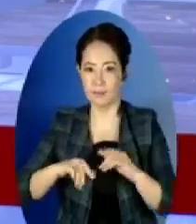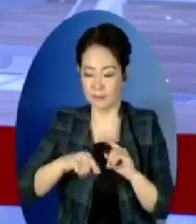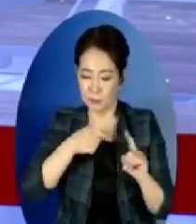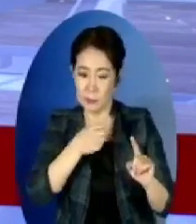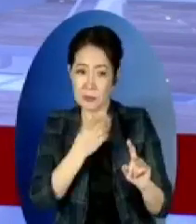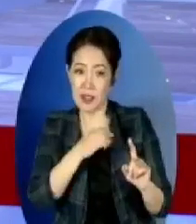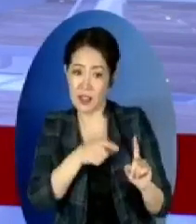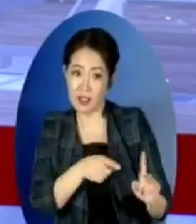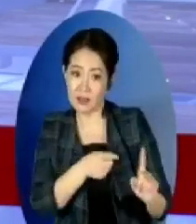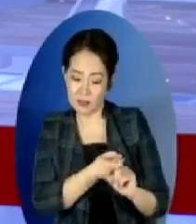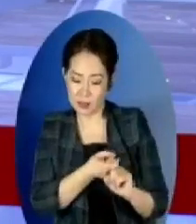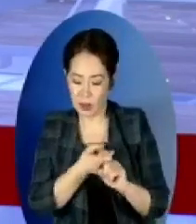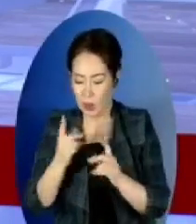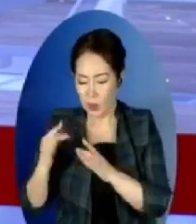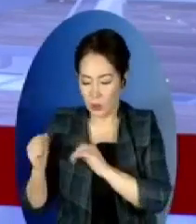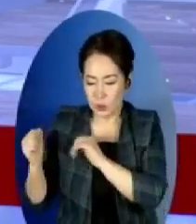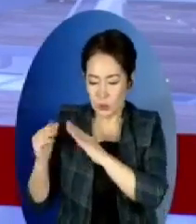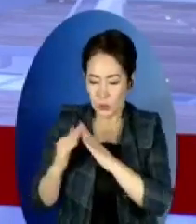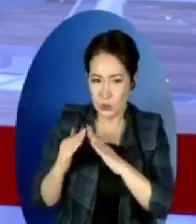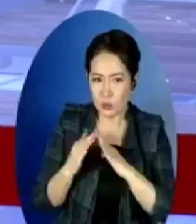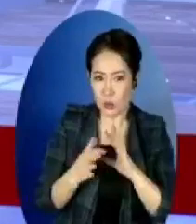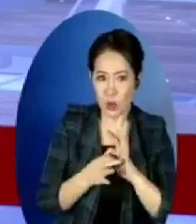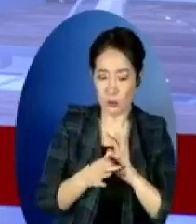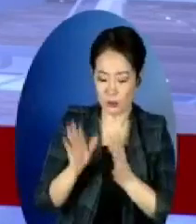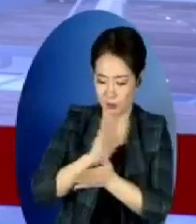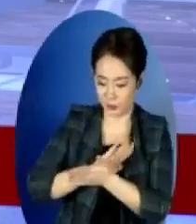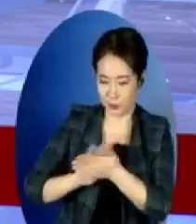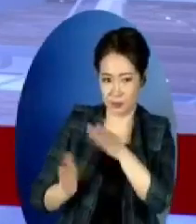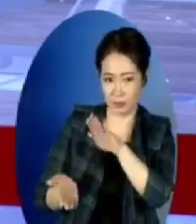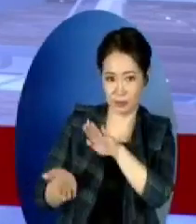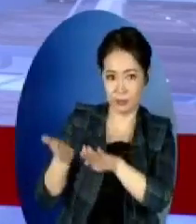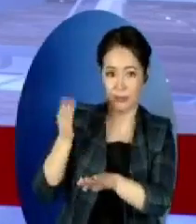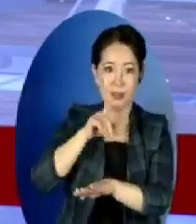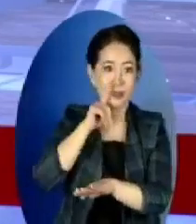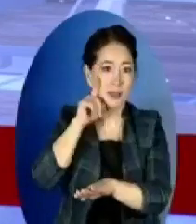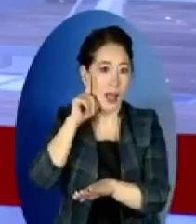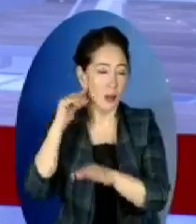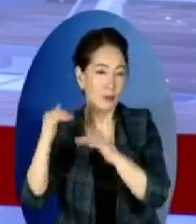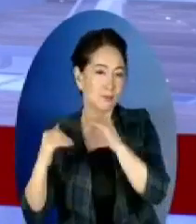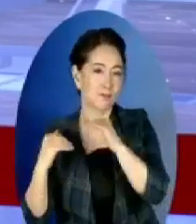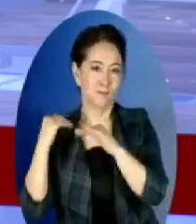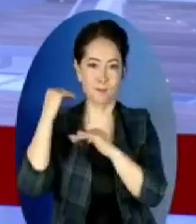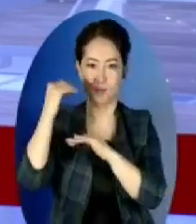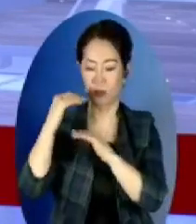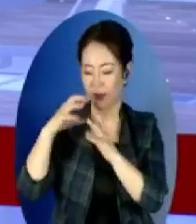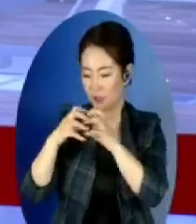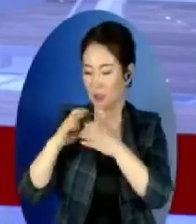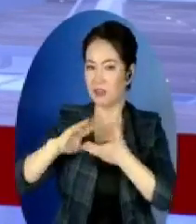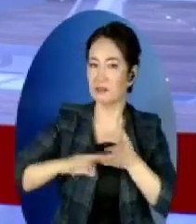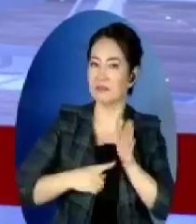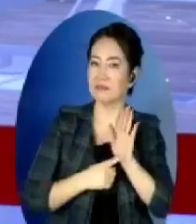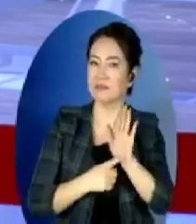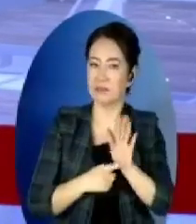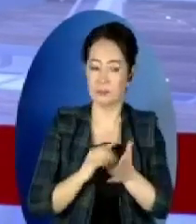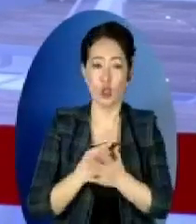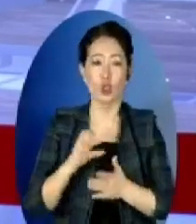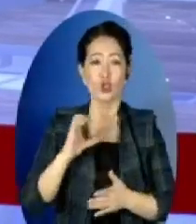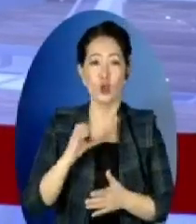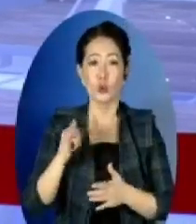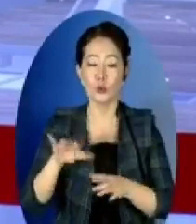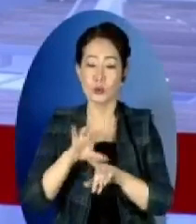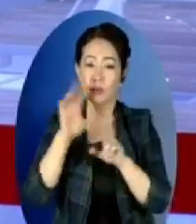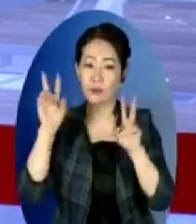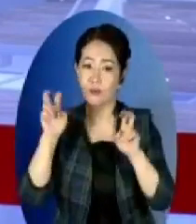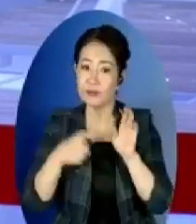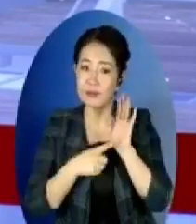гэж үздэг бие биелгээг орчин цагийн Монгол залуучууд хөгжлийн шин шатанд гаргаж дэлхийн дахины сурталчлан таниулж байгаа юм а. Соёл урлагийн болон энэ